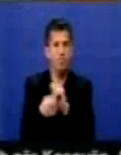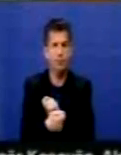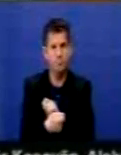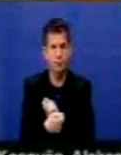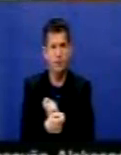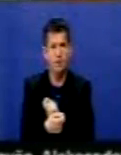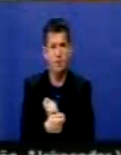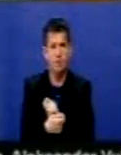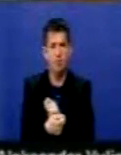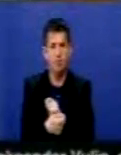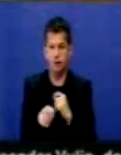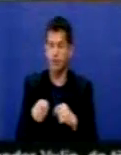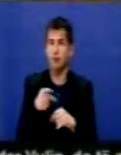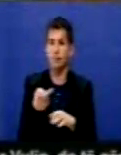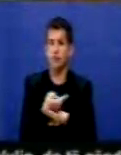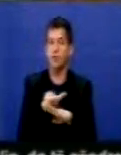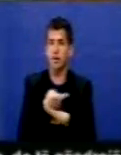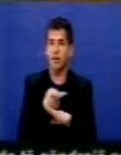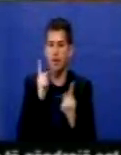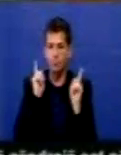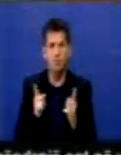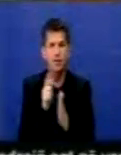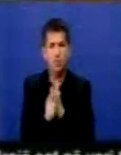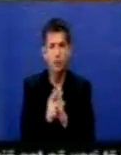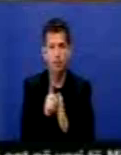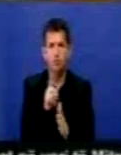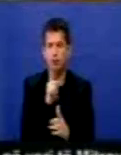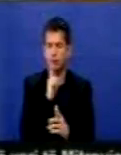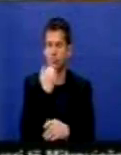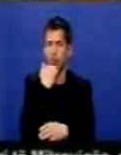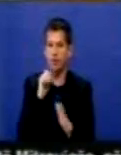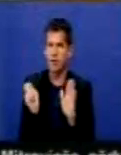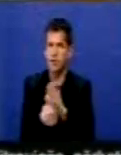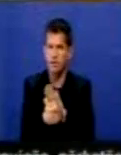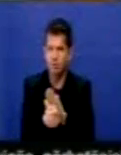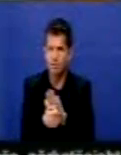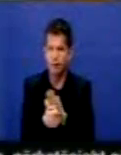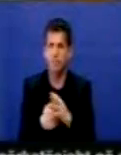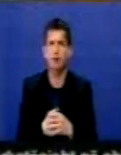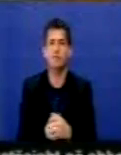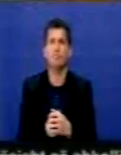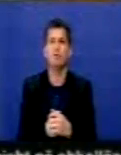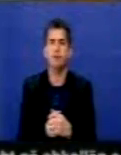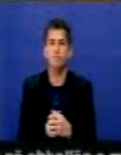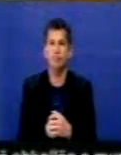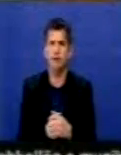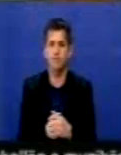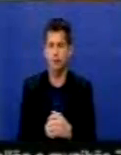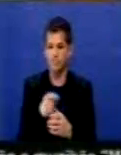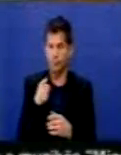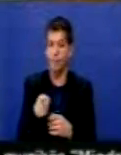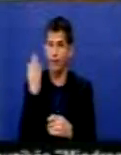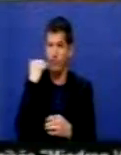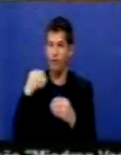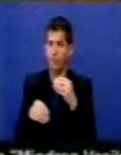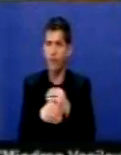pronë publike e cila në çfarë do kohë do të mund të nënshtrojë procedurës e privatizimit të aksioneve. Pra, kjo ishte dispozit e